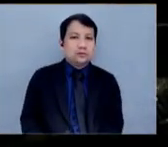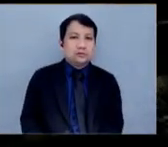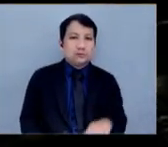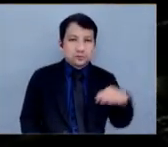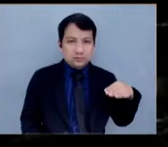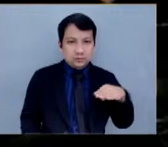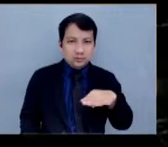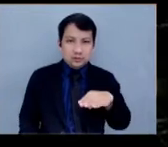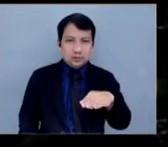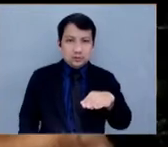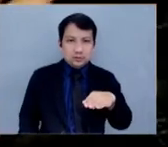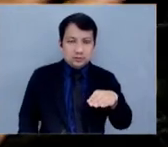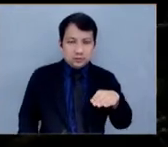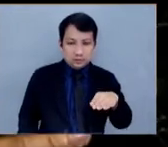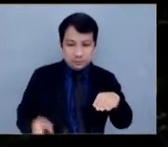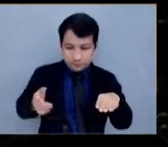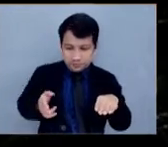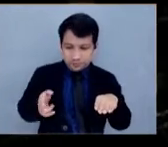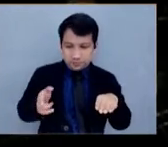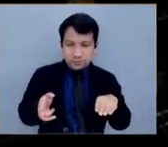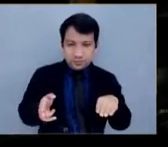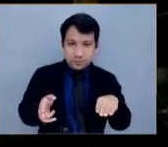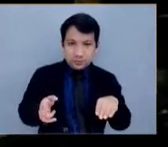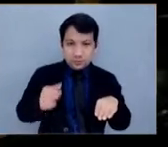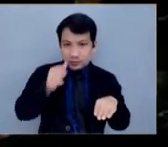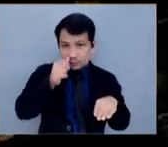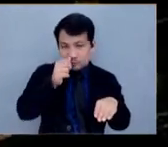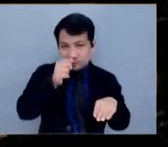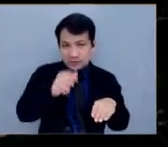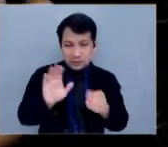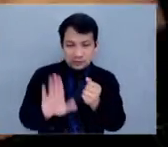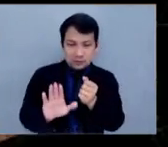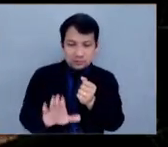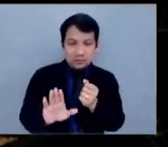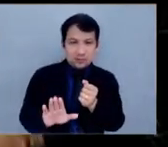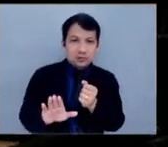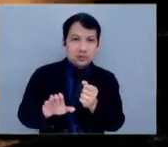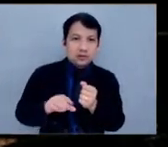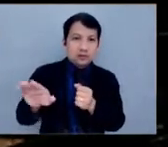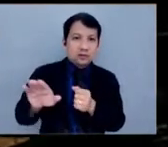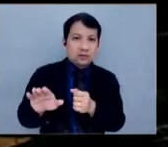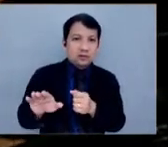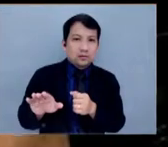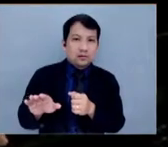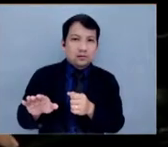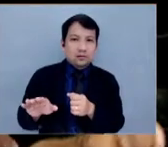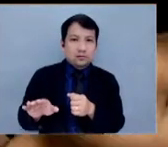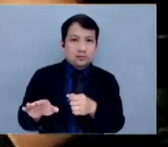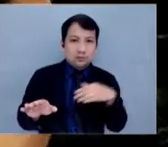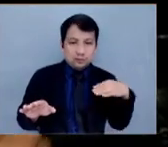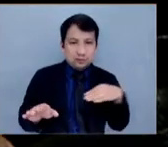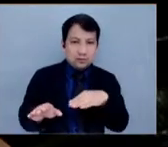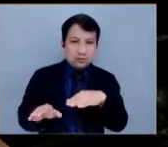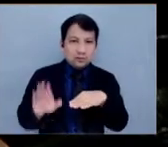motor. Eh nung kita pa nila, nagbubusina na ako. Warning sa kanila na parating ako.